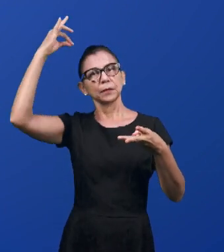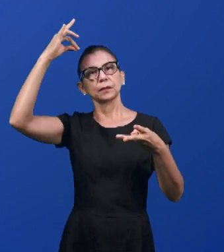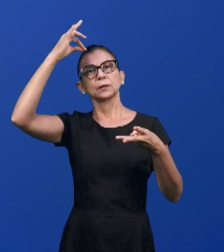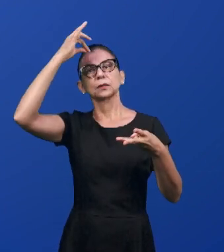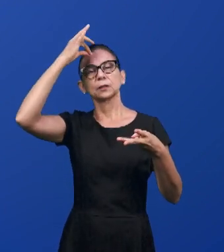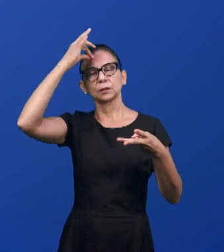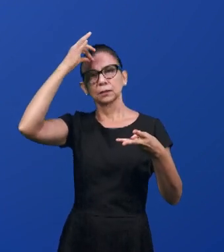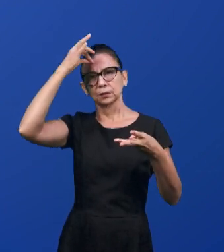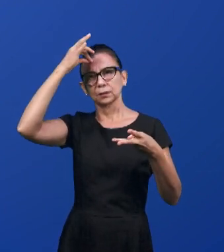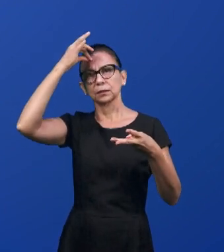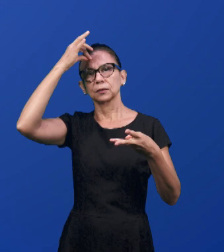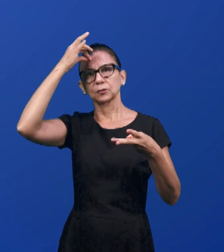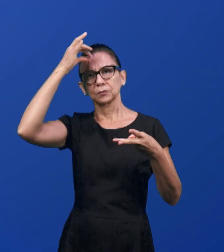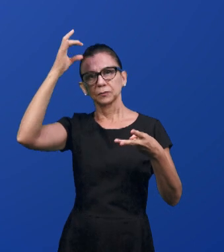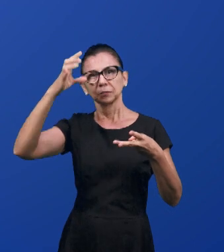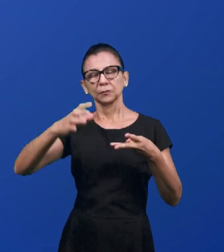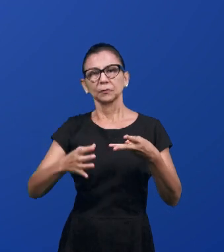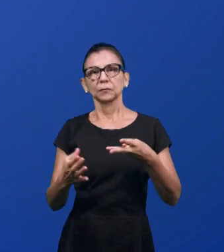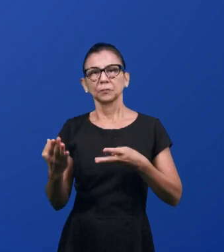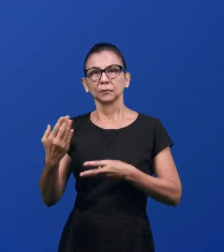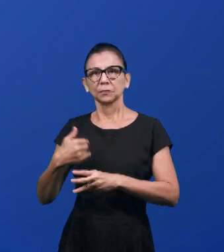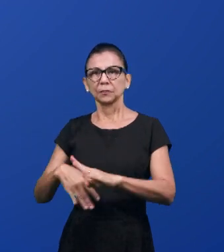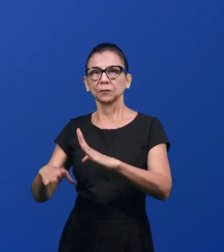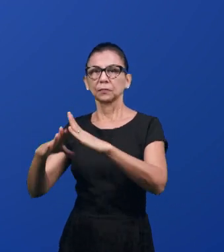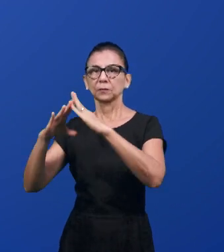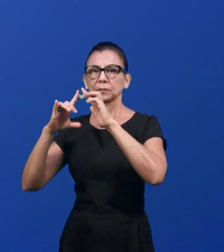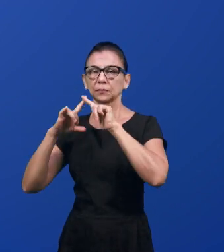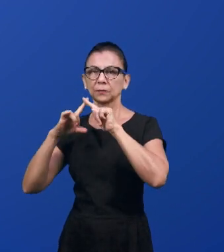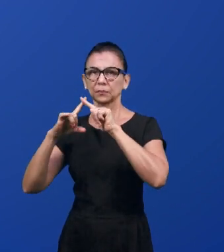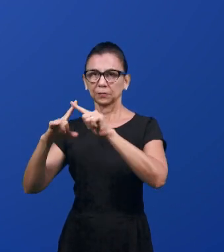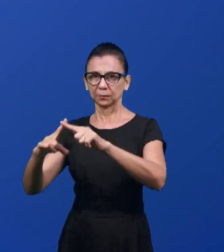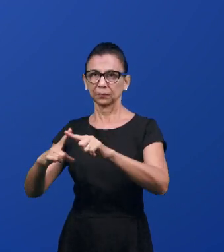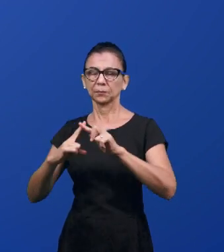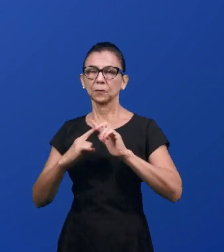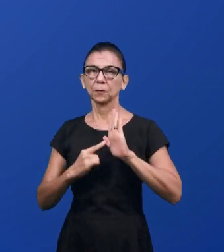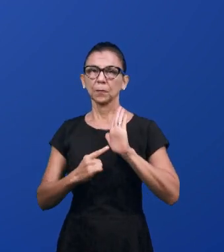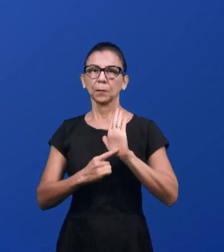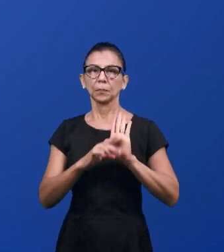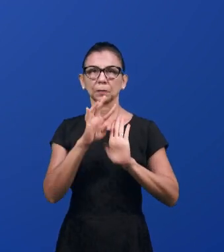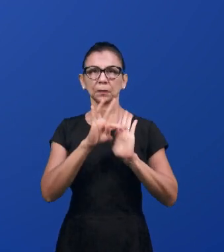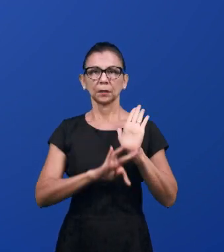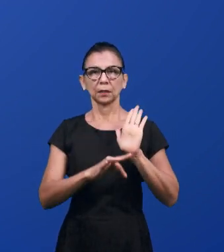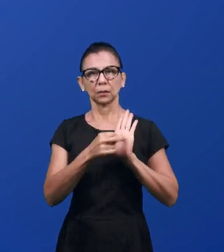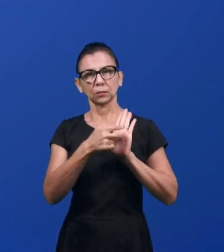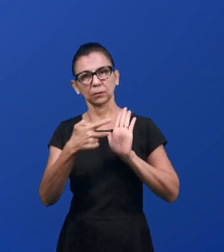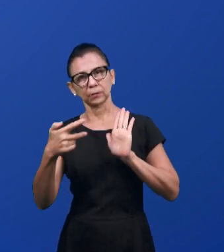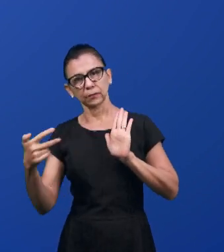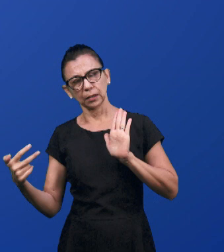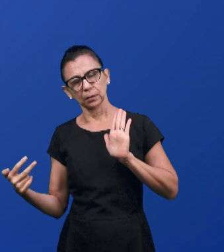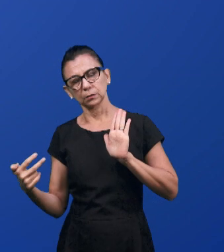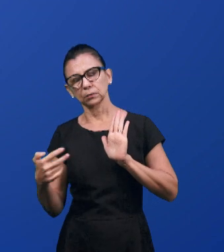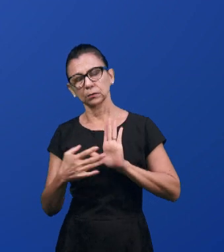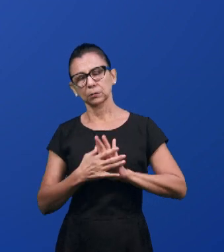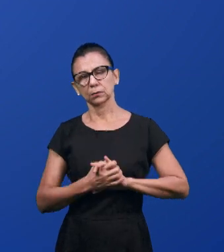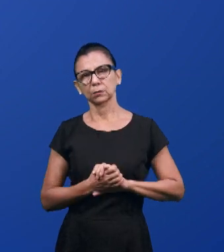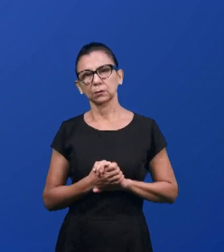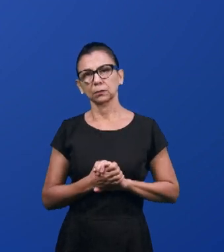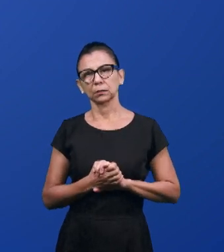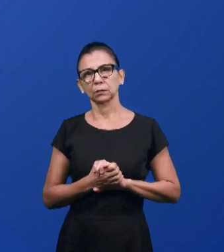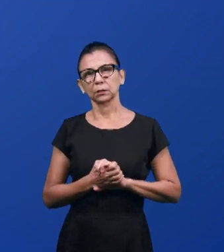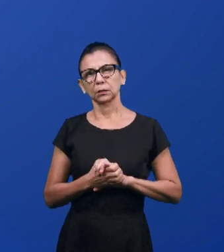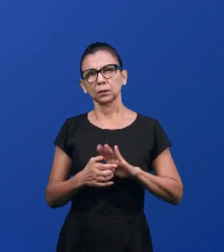et ceux qui agissent dans l'Église. Citez les textes bibliques qui